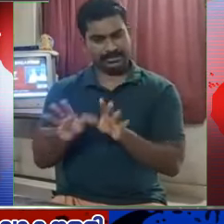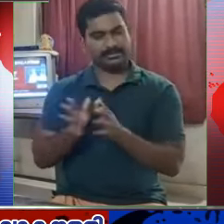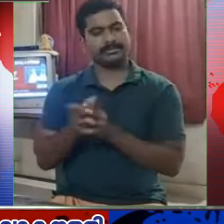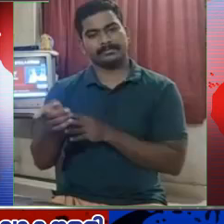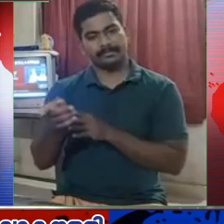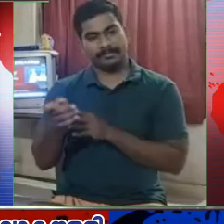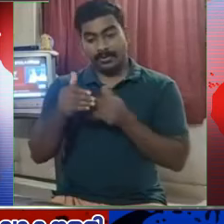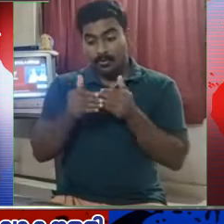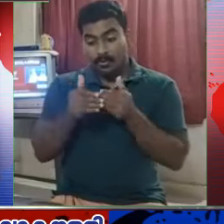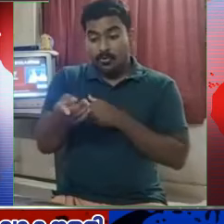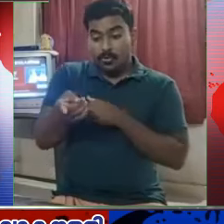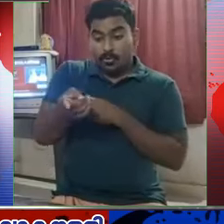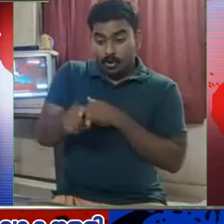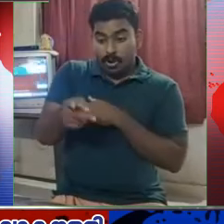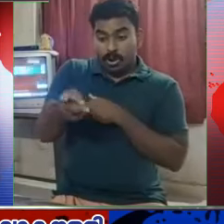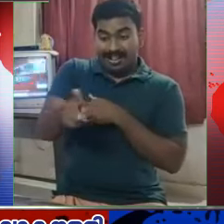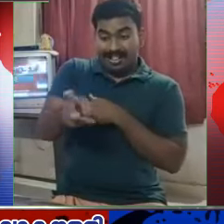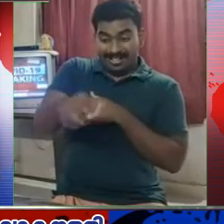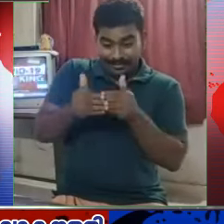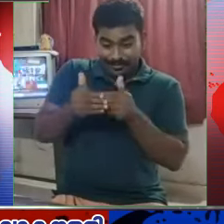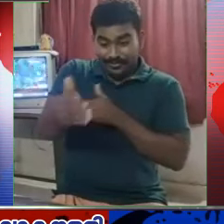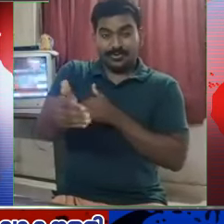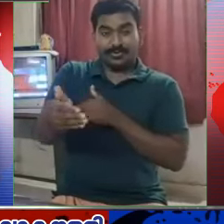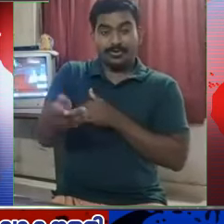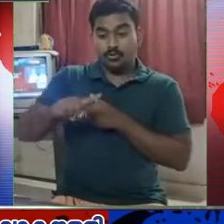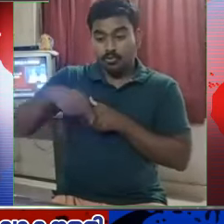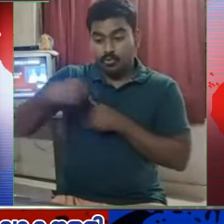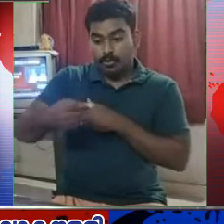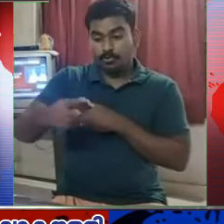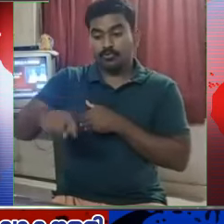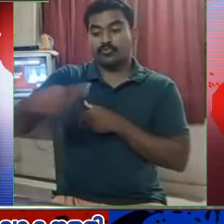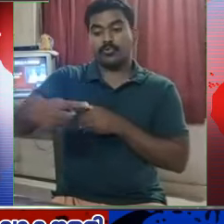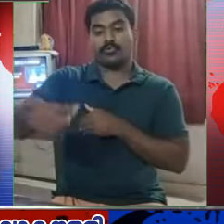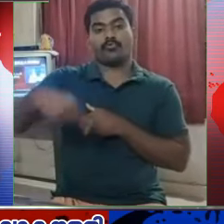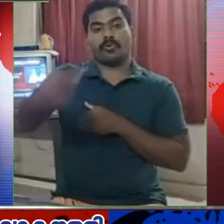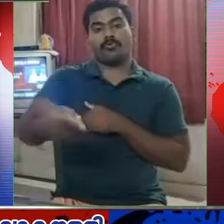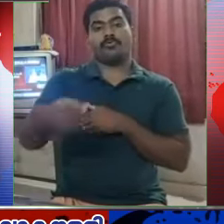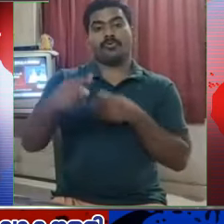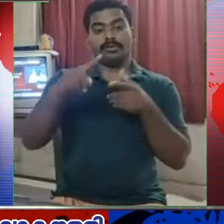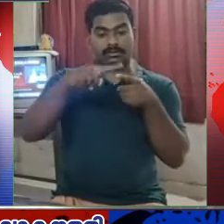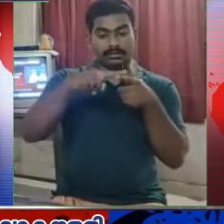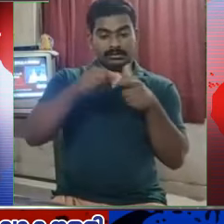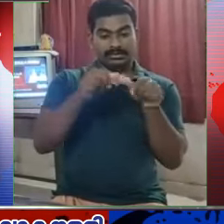മുരളി തുമ്മാരുകുടി, ഡോക്ടർ